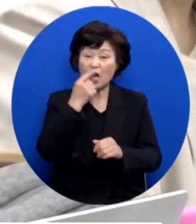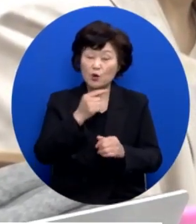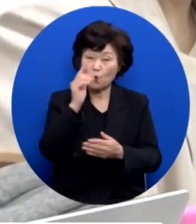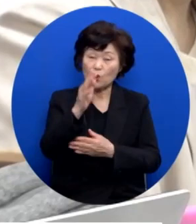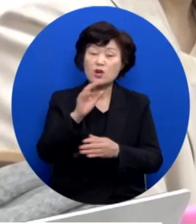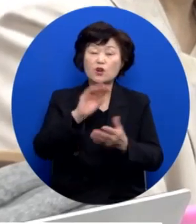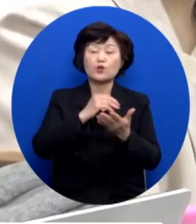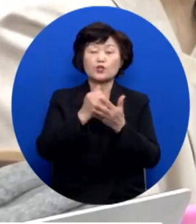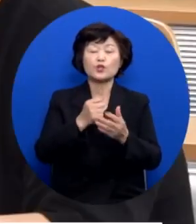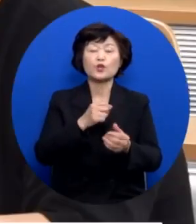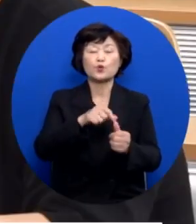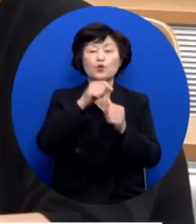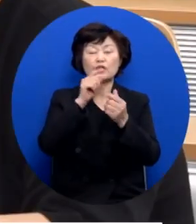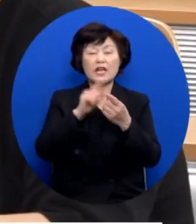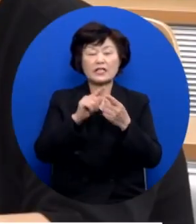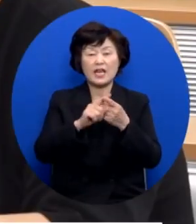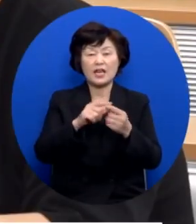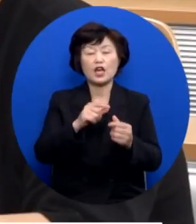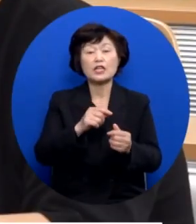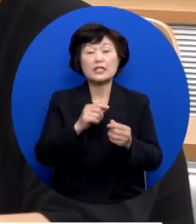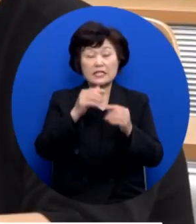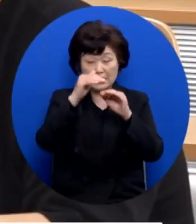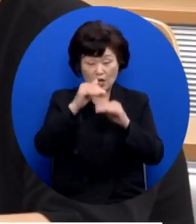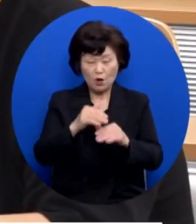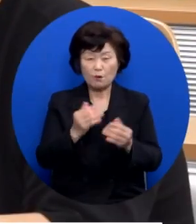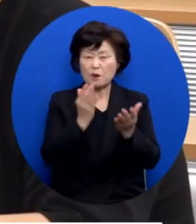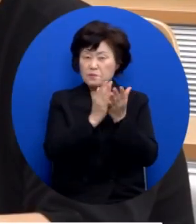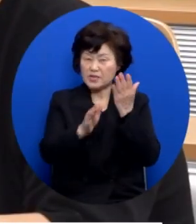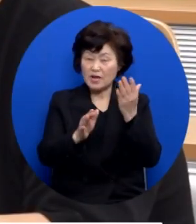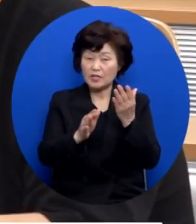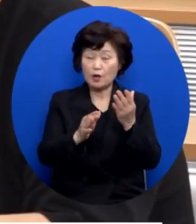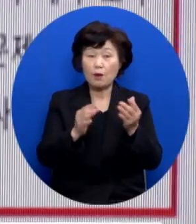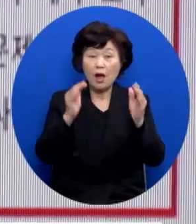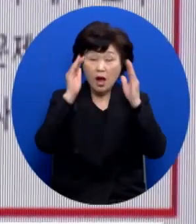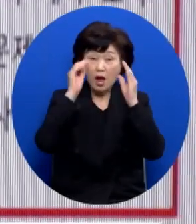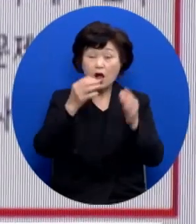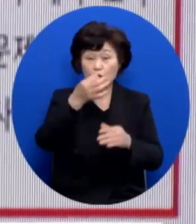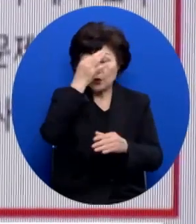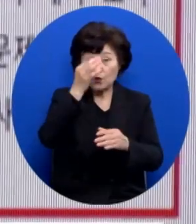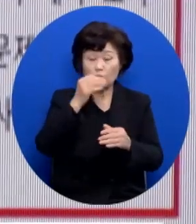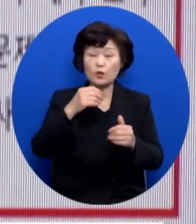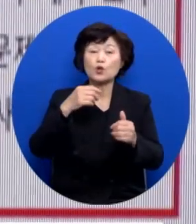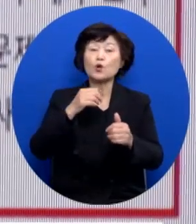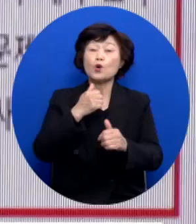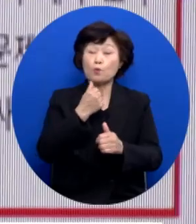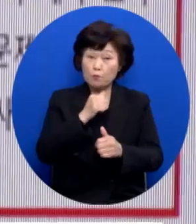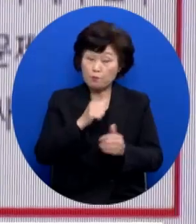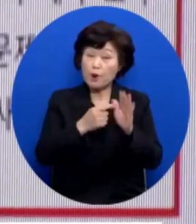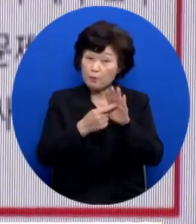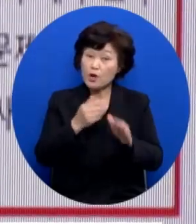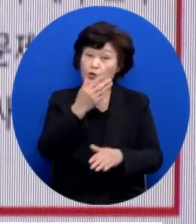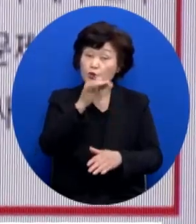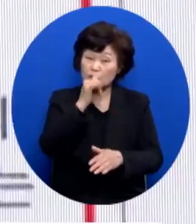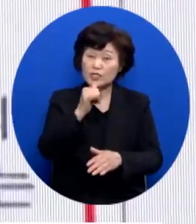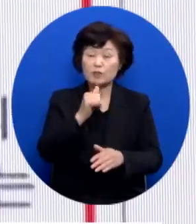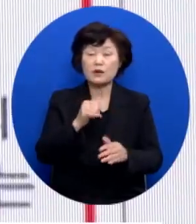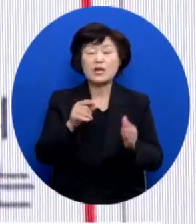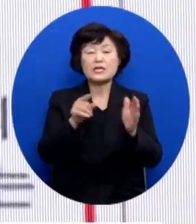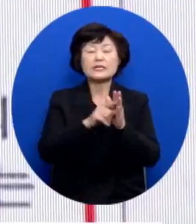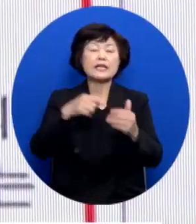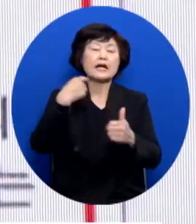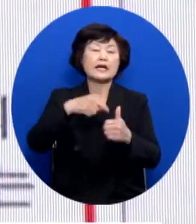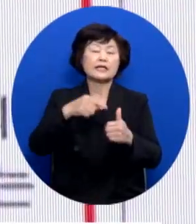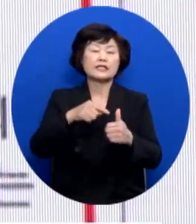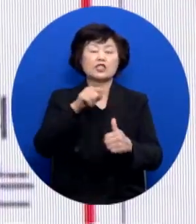구원에 관한 고백과 일치하지 않는다며 학술로 소개할 수 있지만 가르치거나 신앙의 내용과 동일해지는